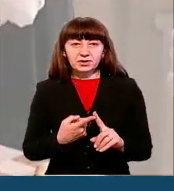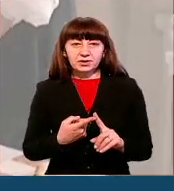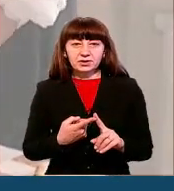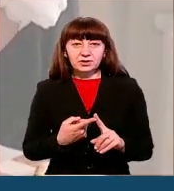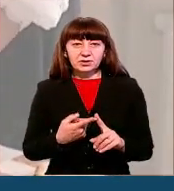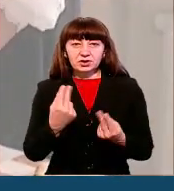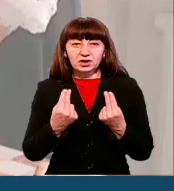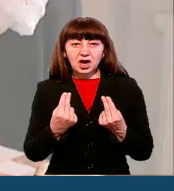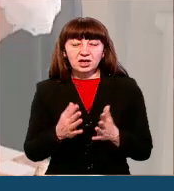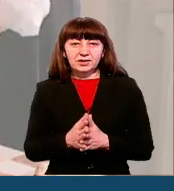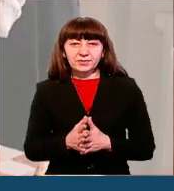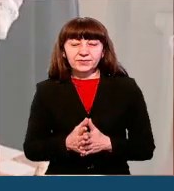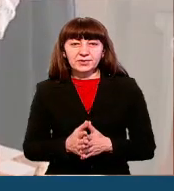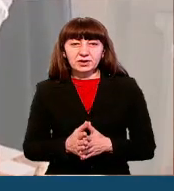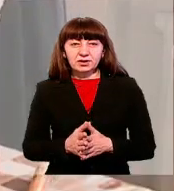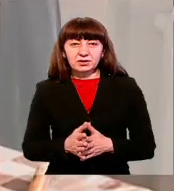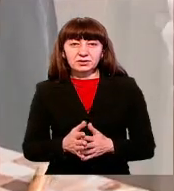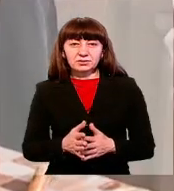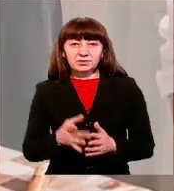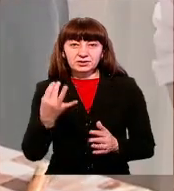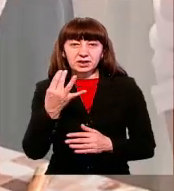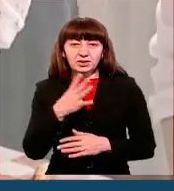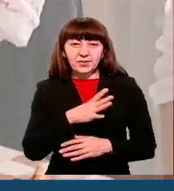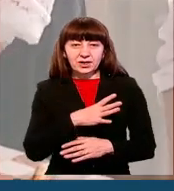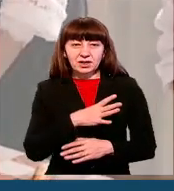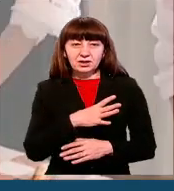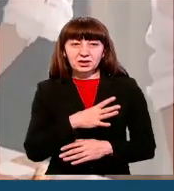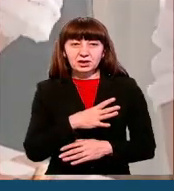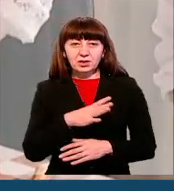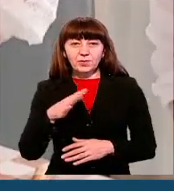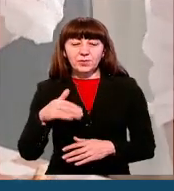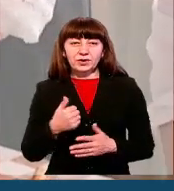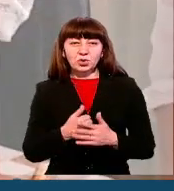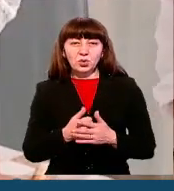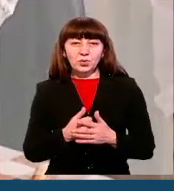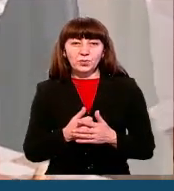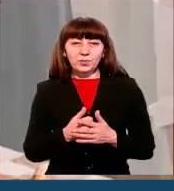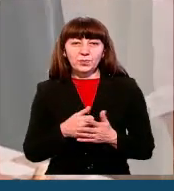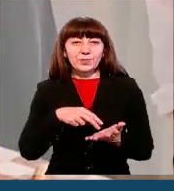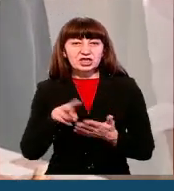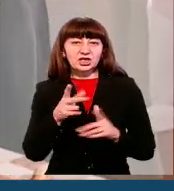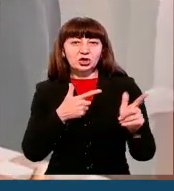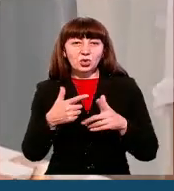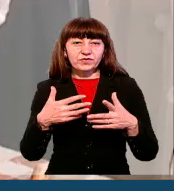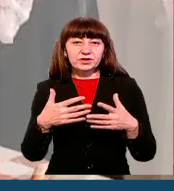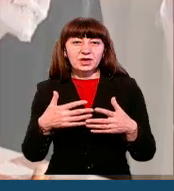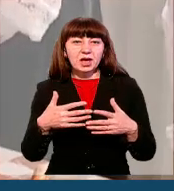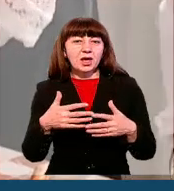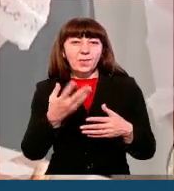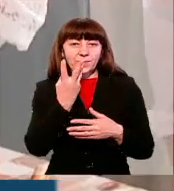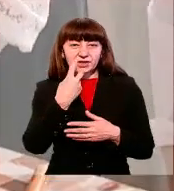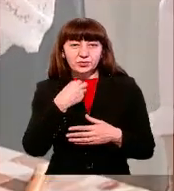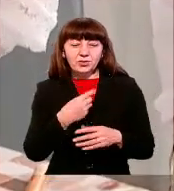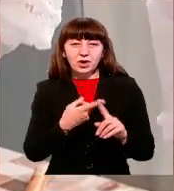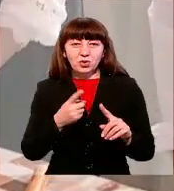играли в игру. Мне очень понравилось. Далее мы пошли готовить бешбармак. Также очень классно,